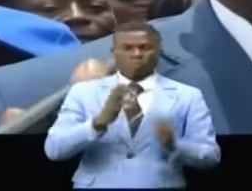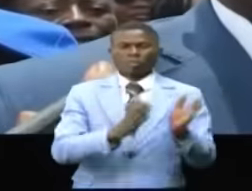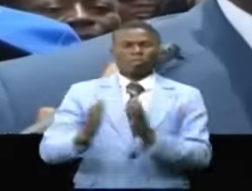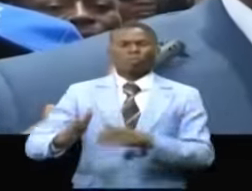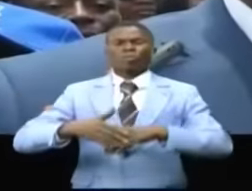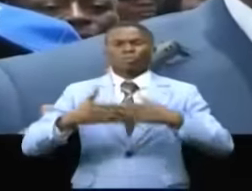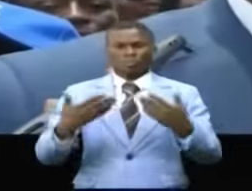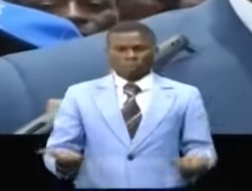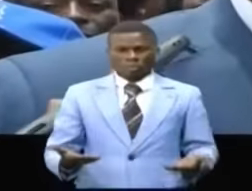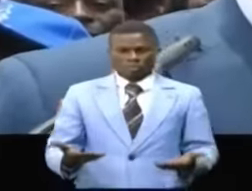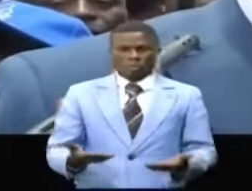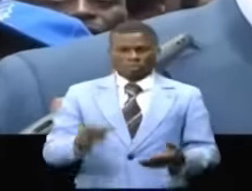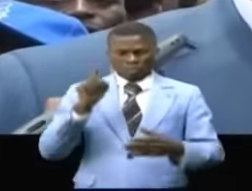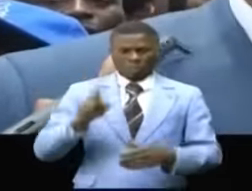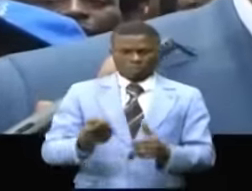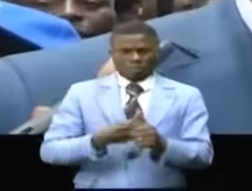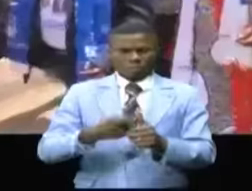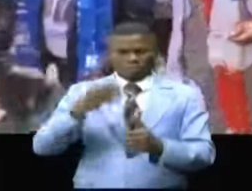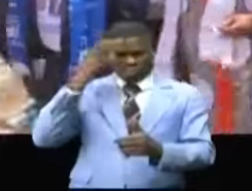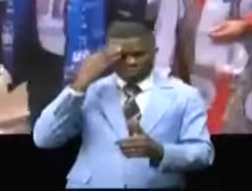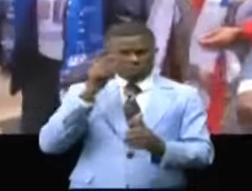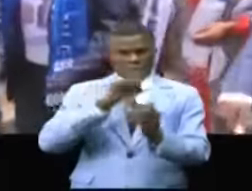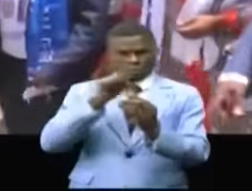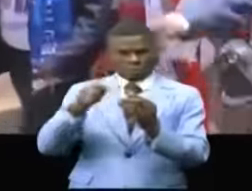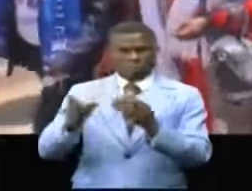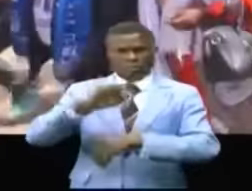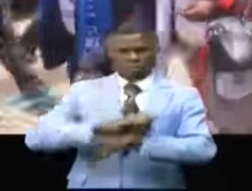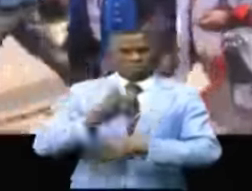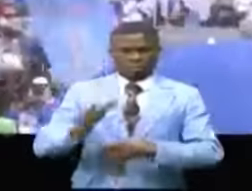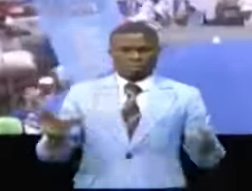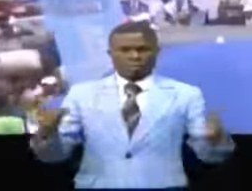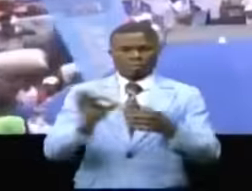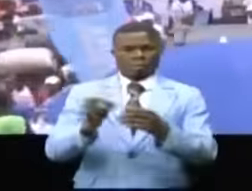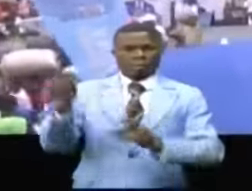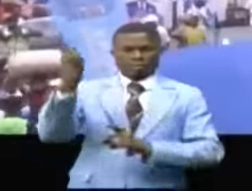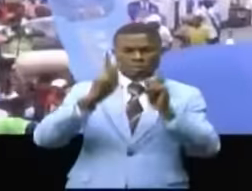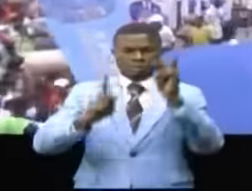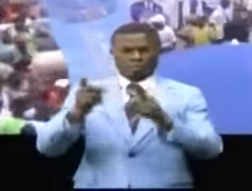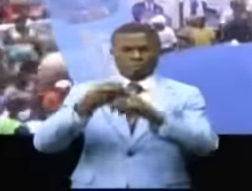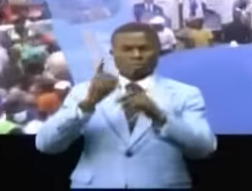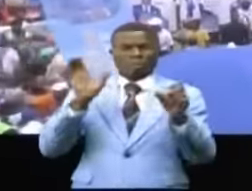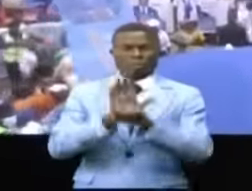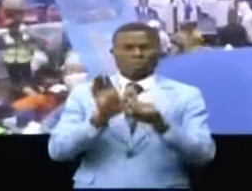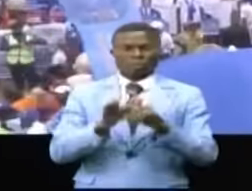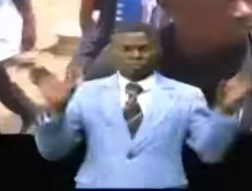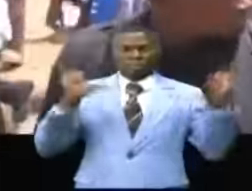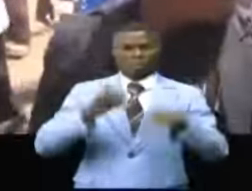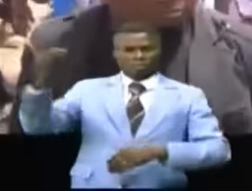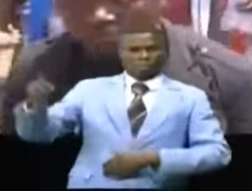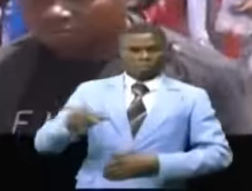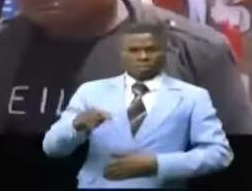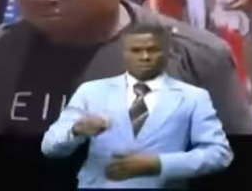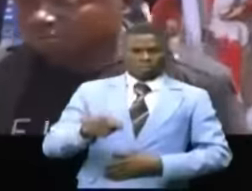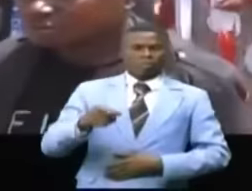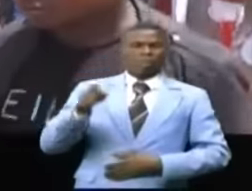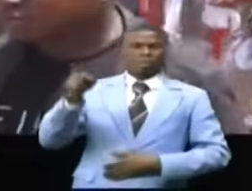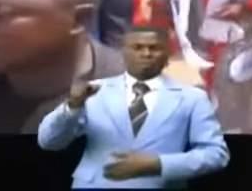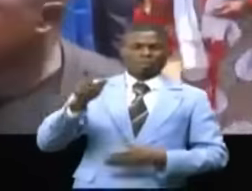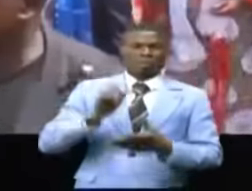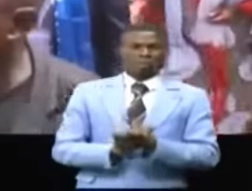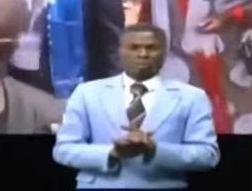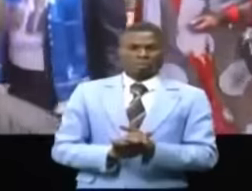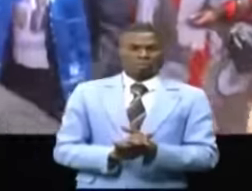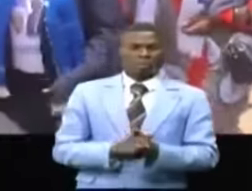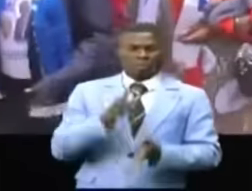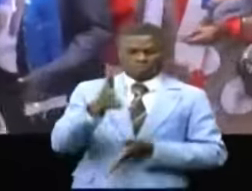préparer, parce qu'ils doivent savoir compter les jours. Pour communier avec la population venue nombreuse à son accueil, Norbert Basengezi fait